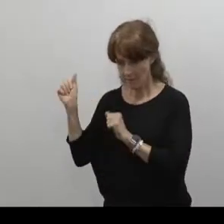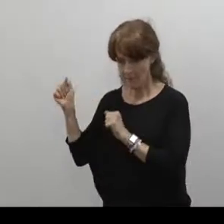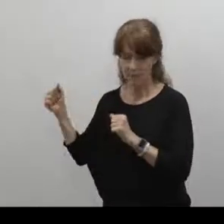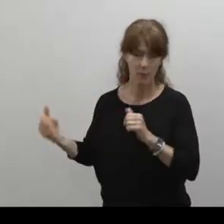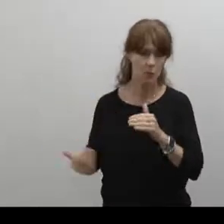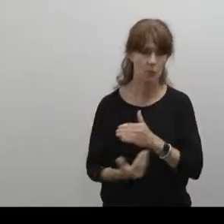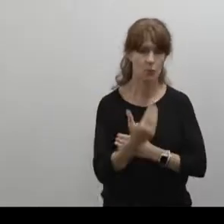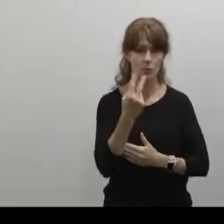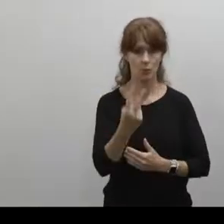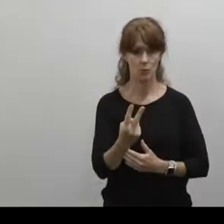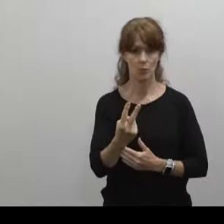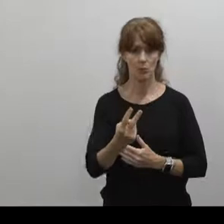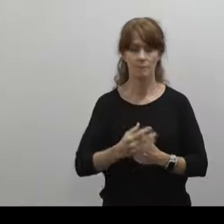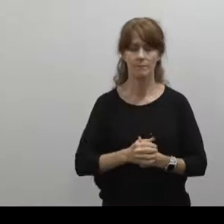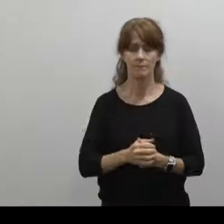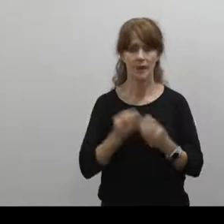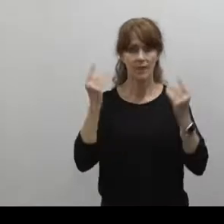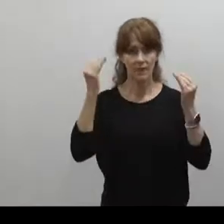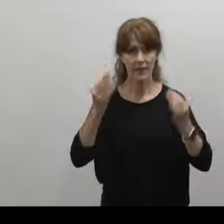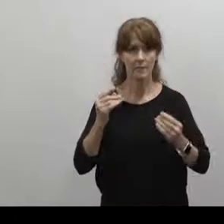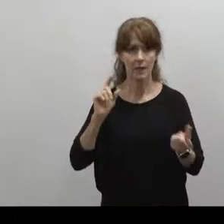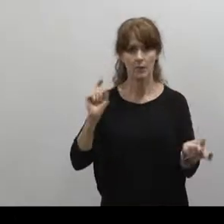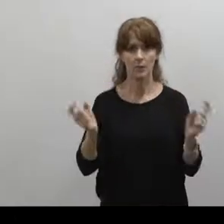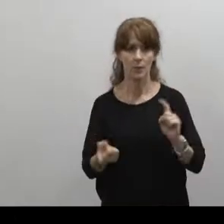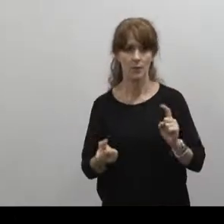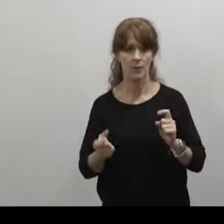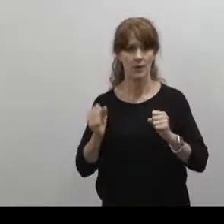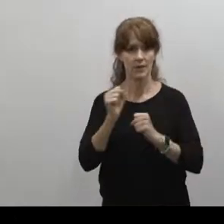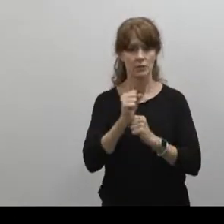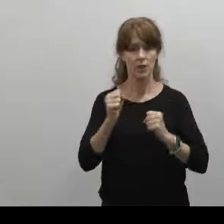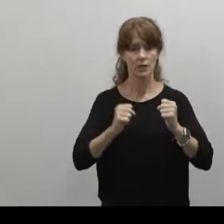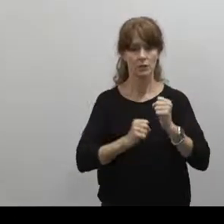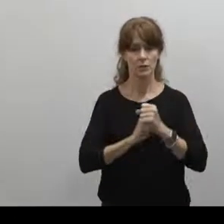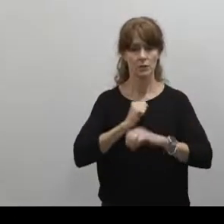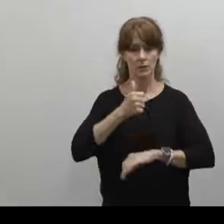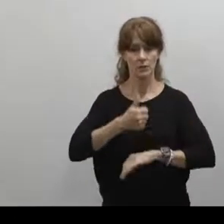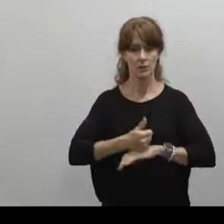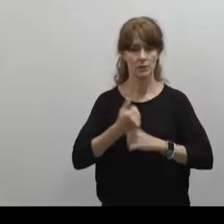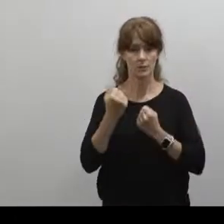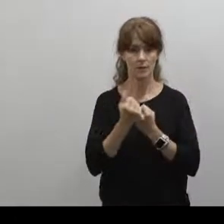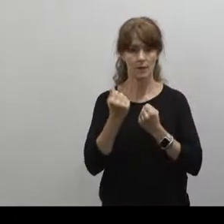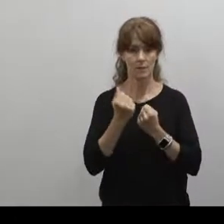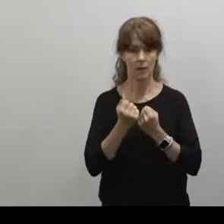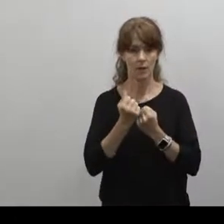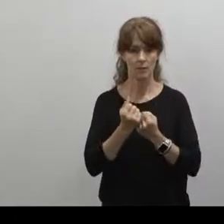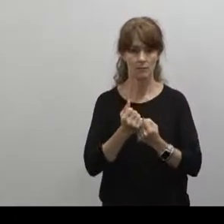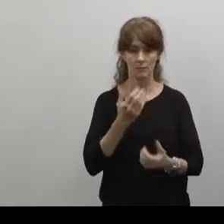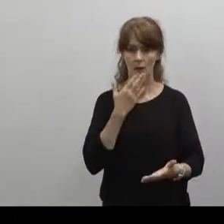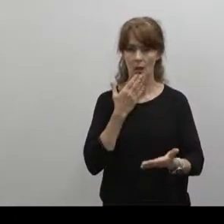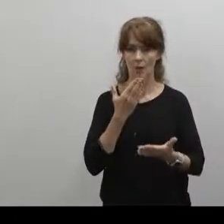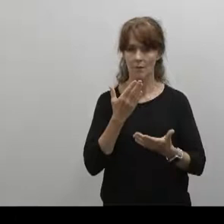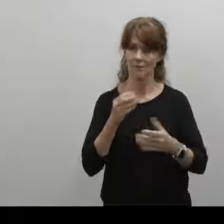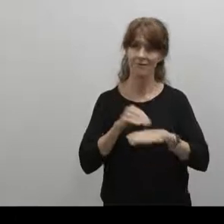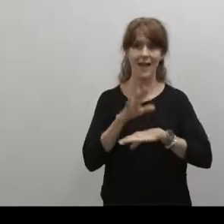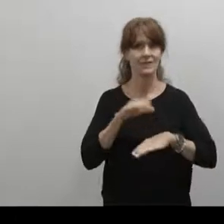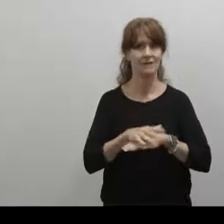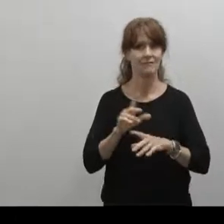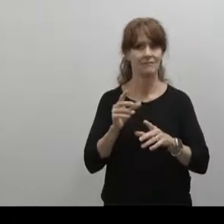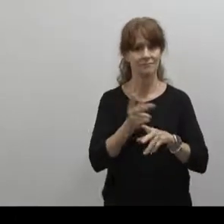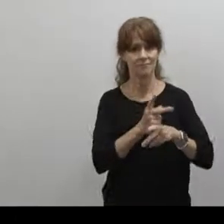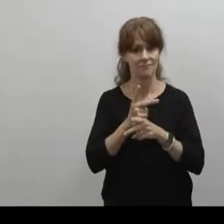Dr. Williams hay nâng lục John Mayer ban châu này vọt phật tử bị nâng dương chạp đài mà riêng chọn cái hạt